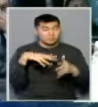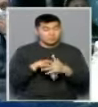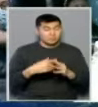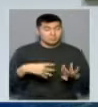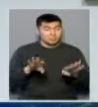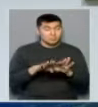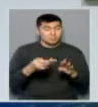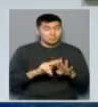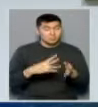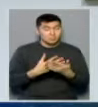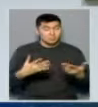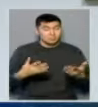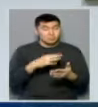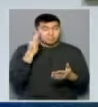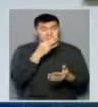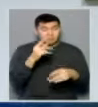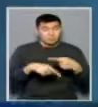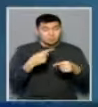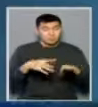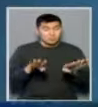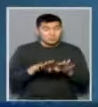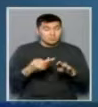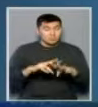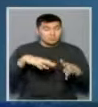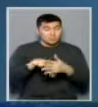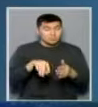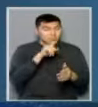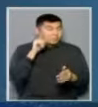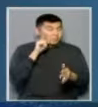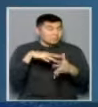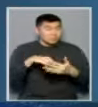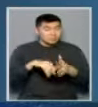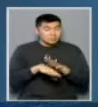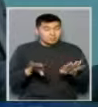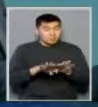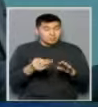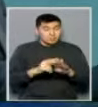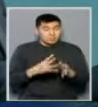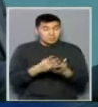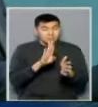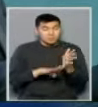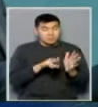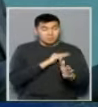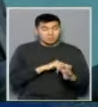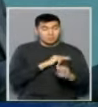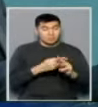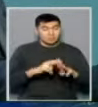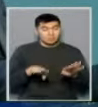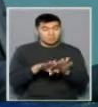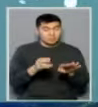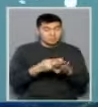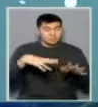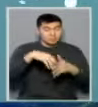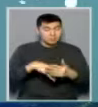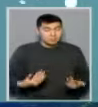жастар мәжілісменге көкейкесті сұрақтарын қарша боратты. Ауыл жастарын алаңдататын басты проблема жұмыссыздық. Басты себеп ауылда мамандық